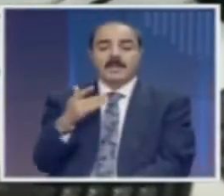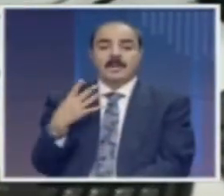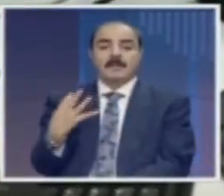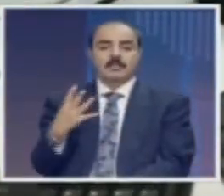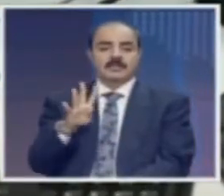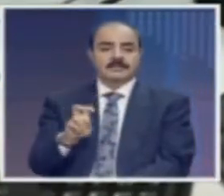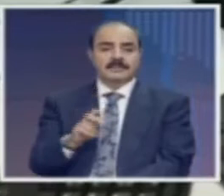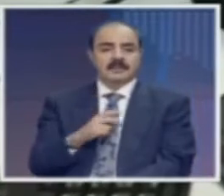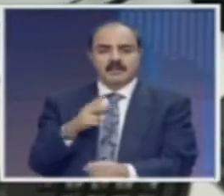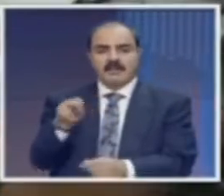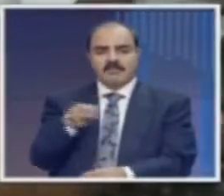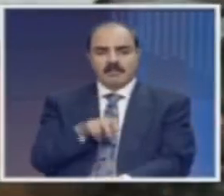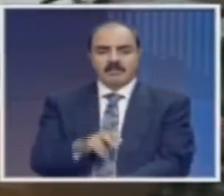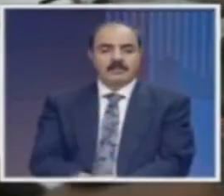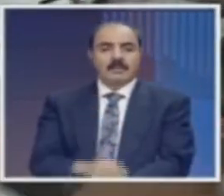و1,073,174 حكم غرامة